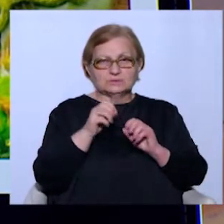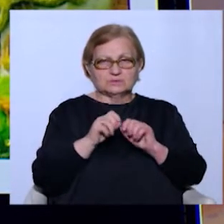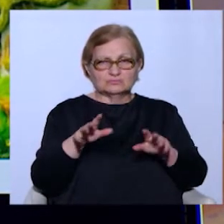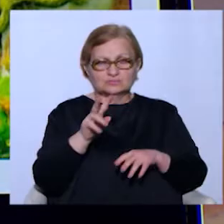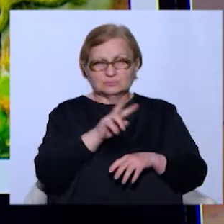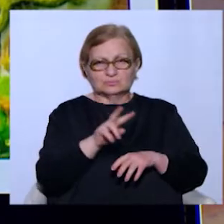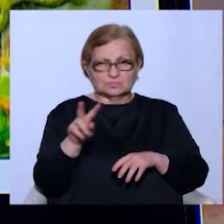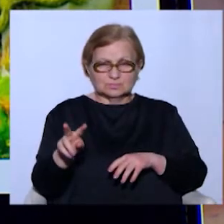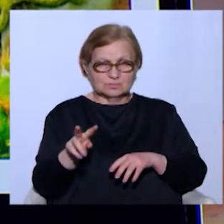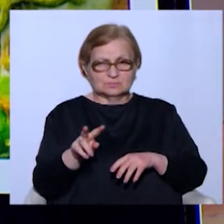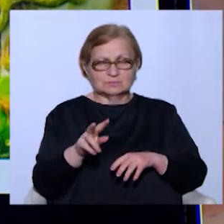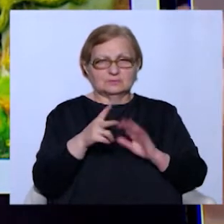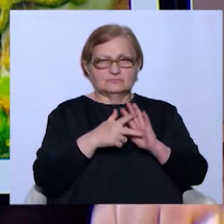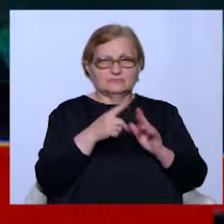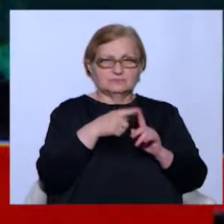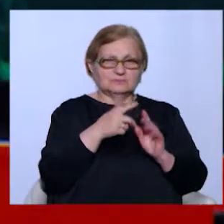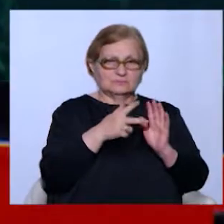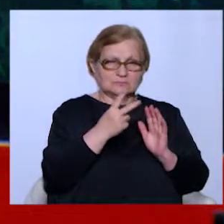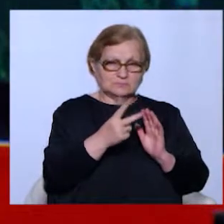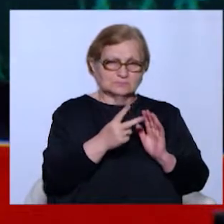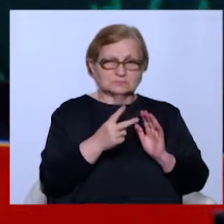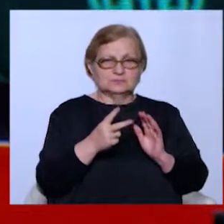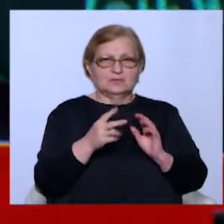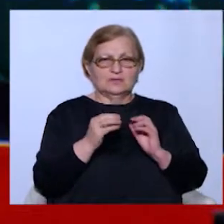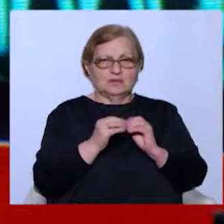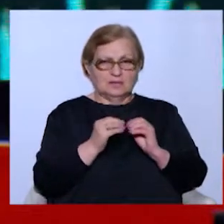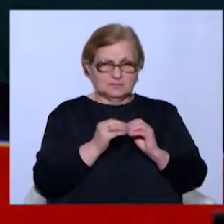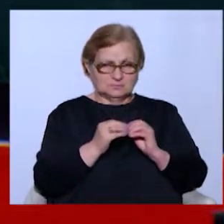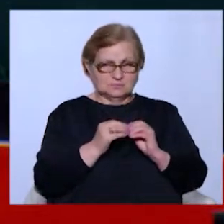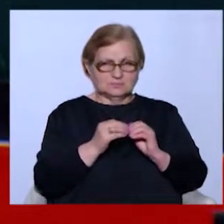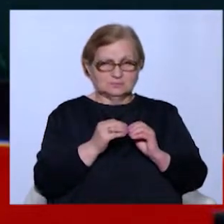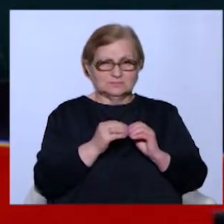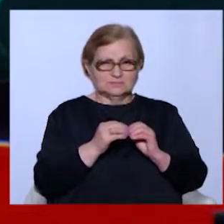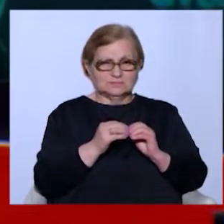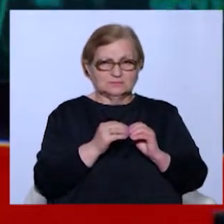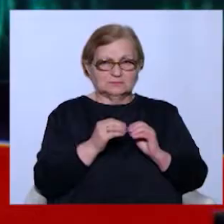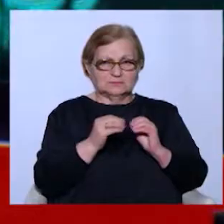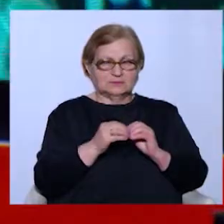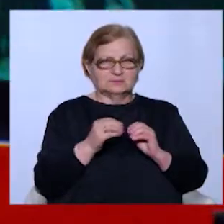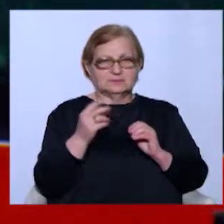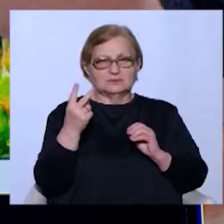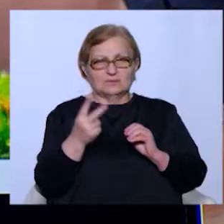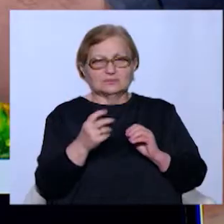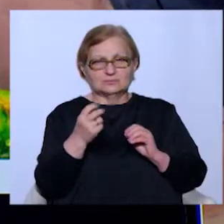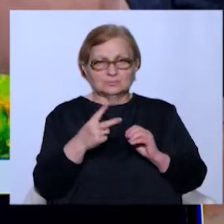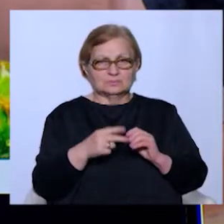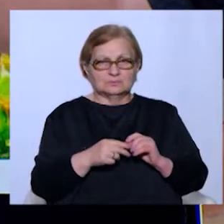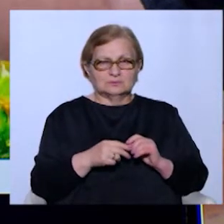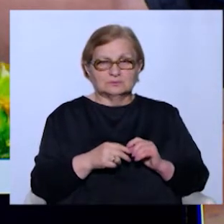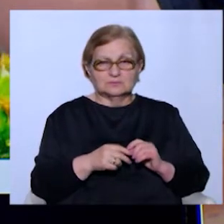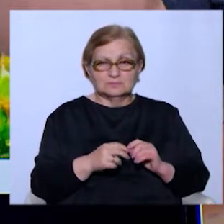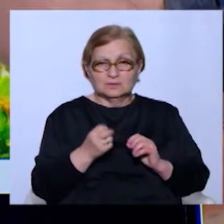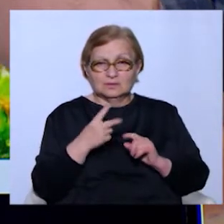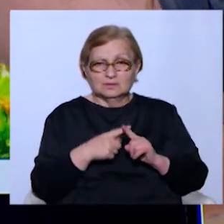2 და 2. 8-ს უმატებთ ჯერ 2-ს, ეს არის 10, დიახ, 10 და 2 12, სწორია.